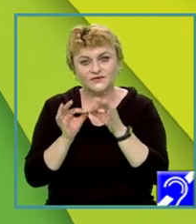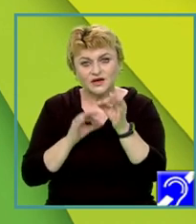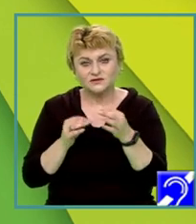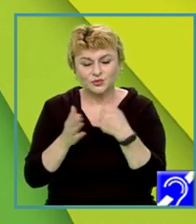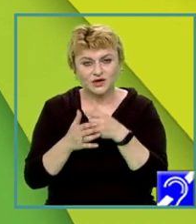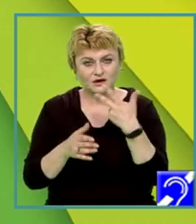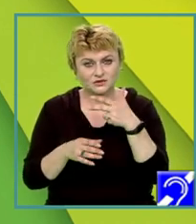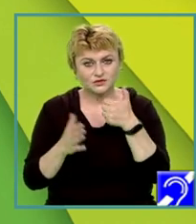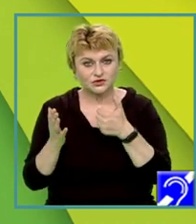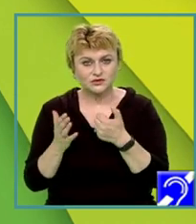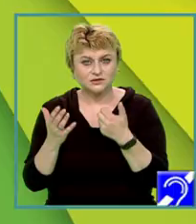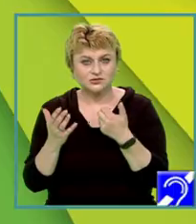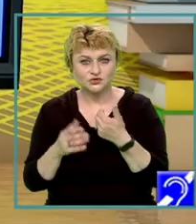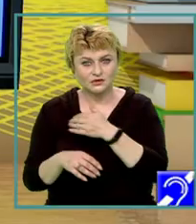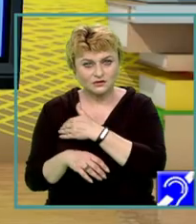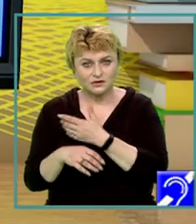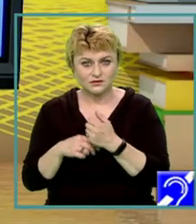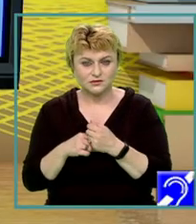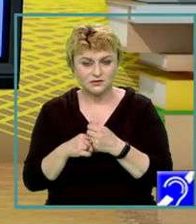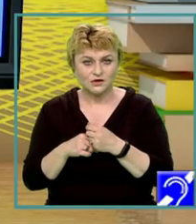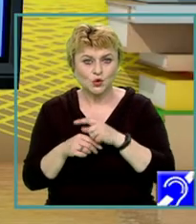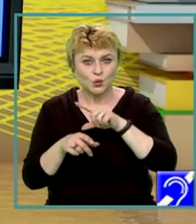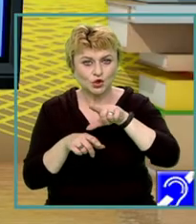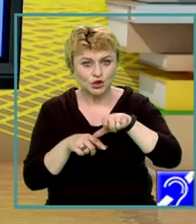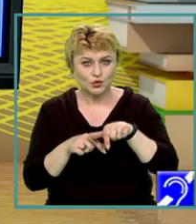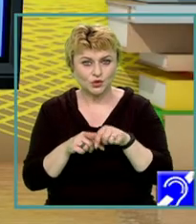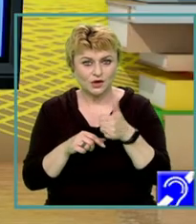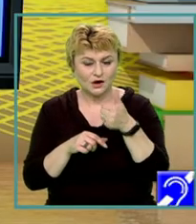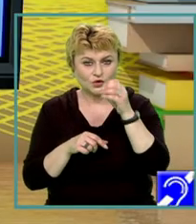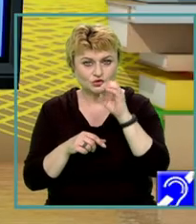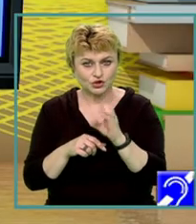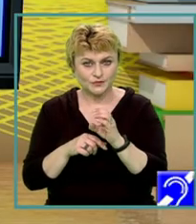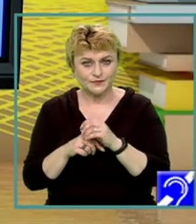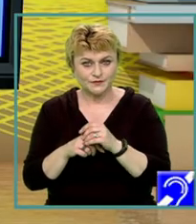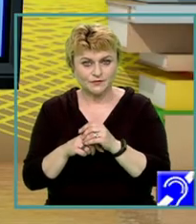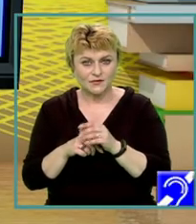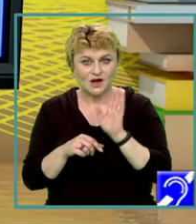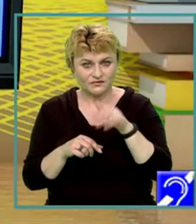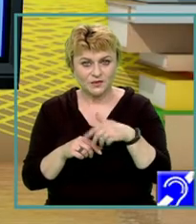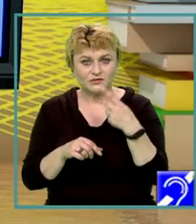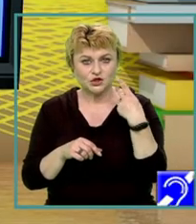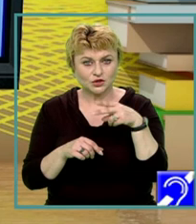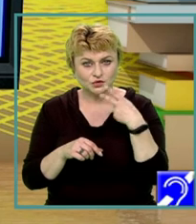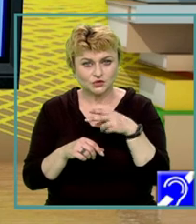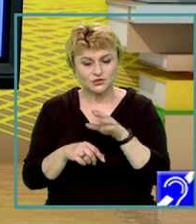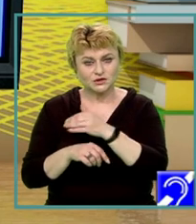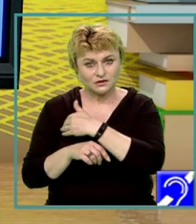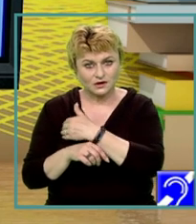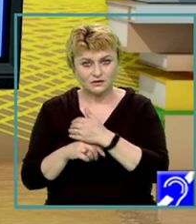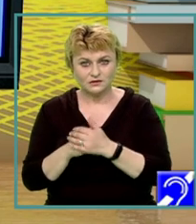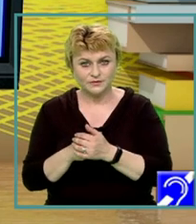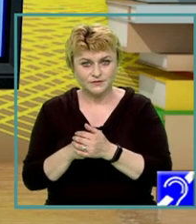determina măsura unghiului a o c unghiul a o c având măsura de 100 de grade